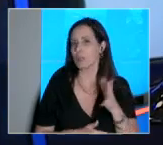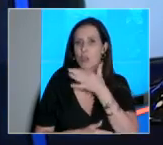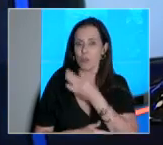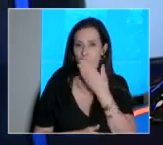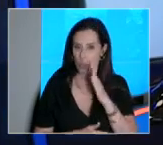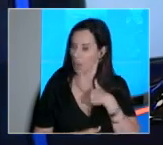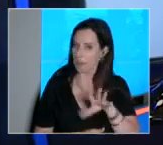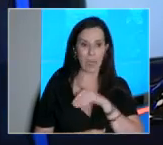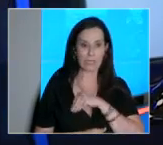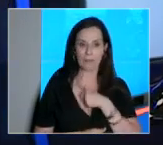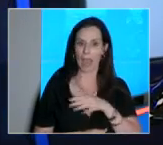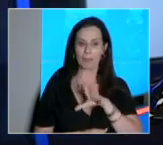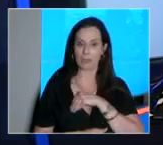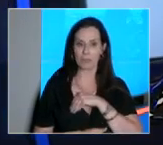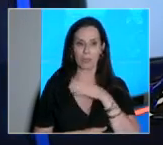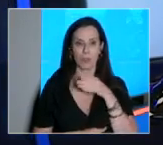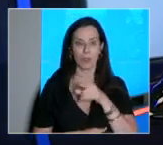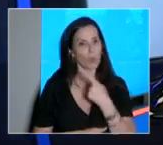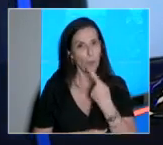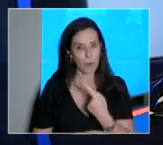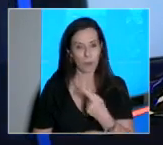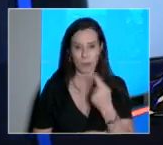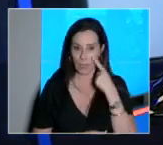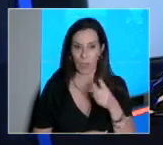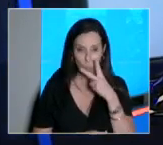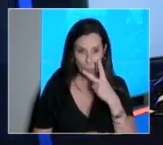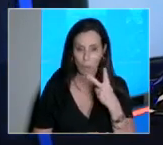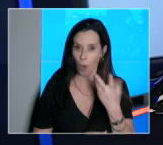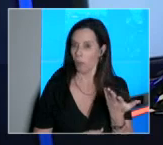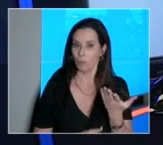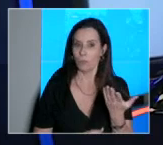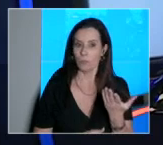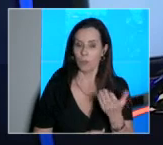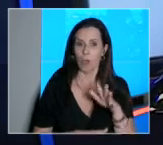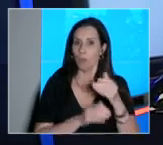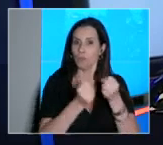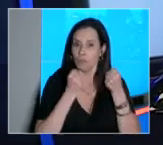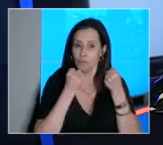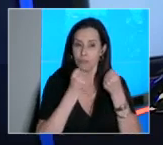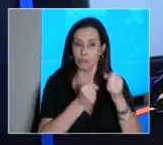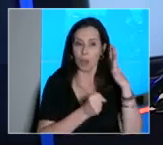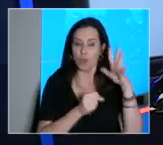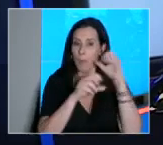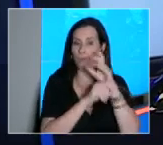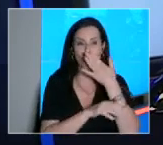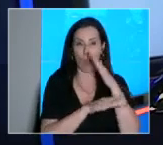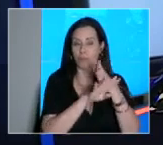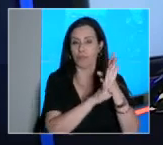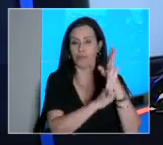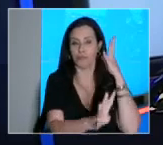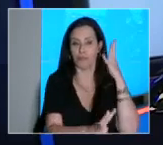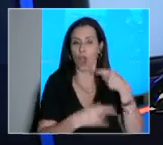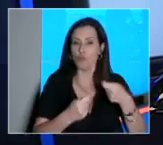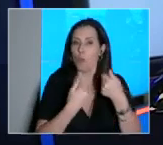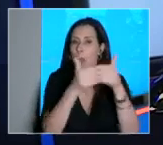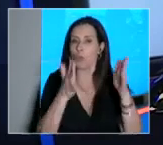היופי. אני מסכים עם מאיר שהוא אומר, תשמע, אתה רואה פה טורים, עולים לירושלים ביום חמישי. יום חמישי, השוק לא הולך